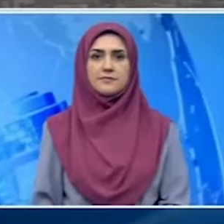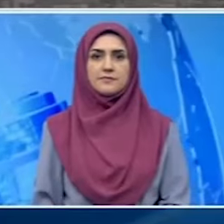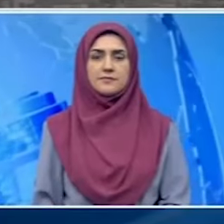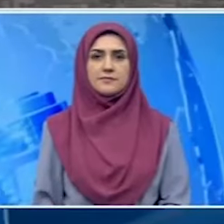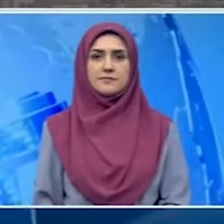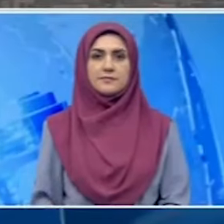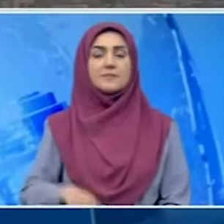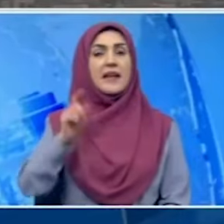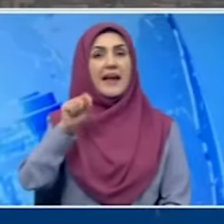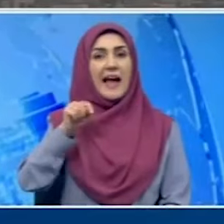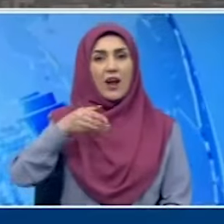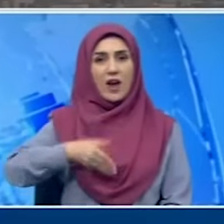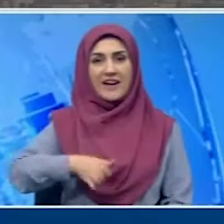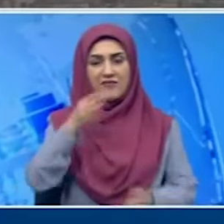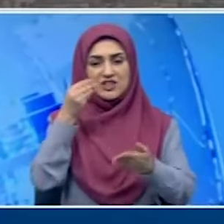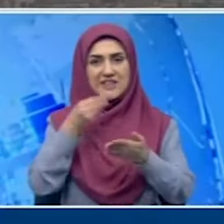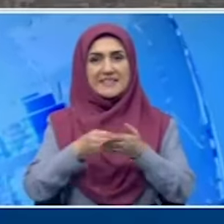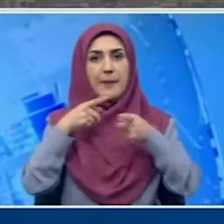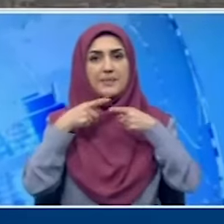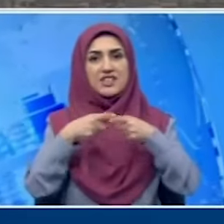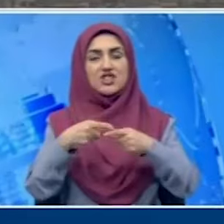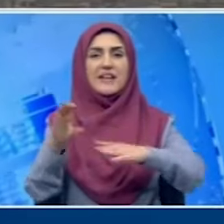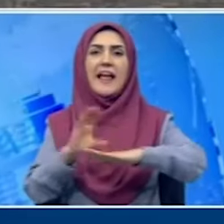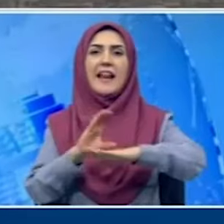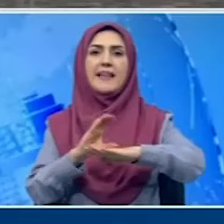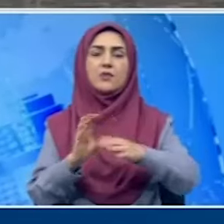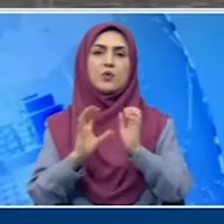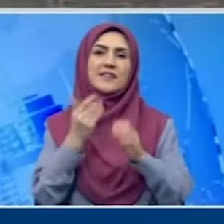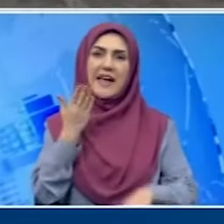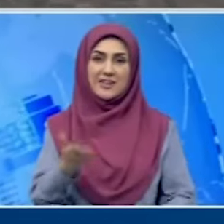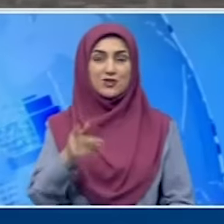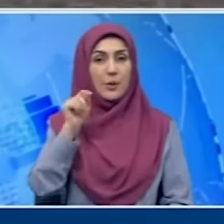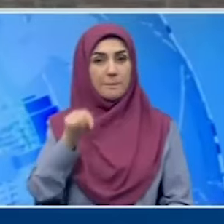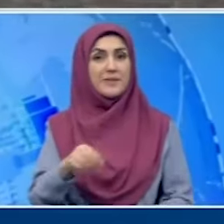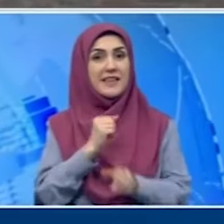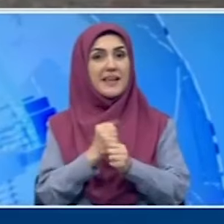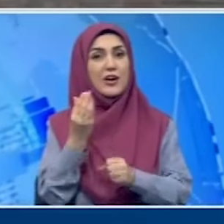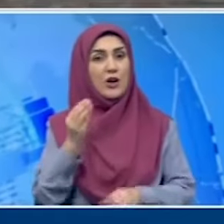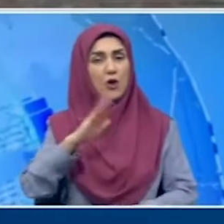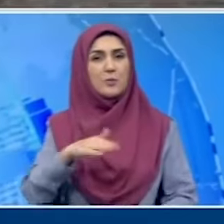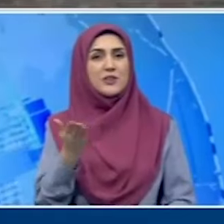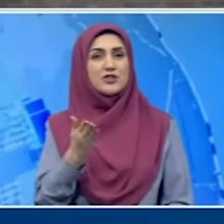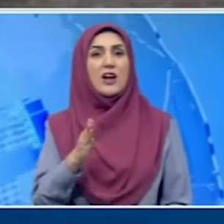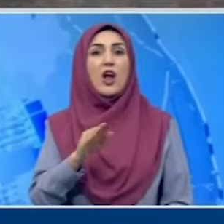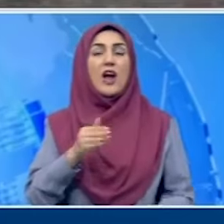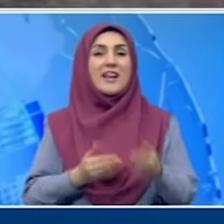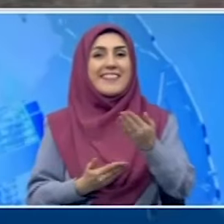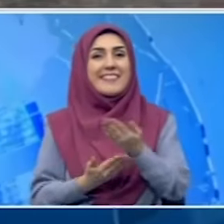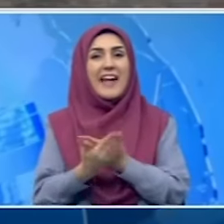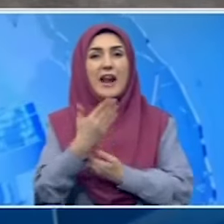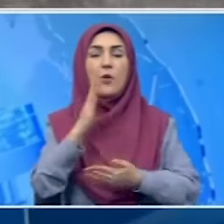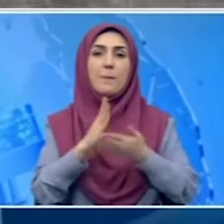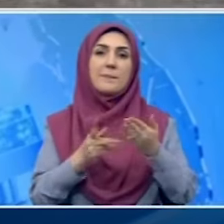را رئیس اداره ثبت شرکت‌ها گفته. نصیری تأکید کرده تا آذر برای هر فردی که قرار است